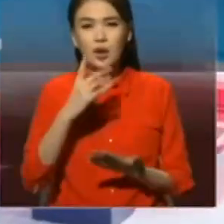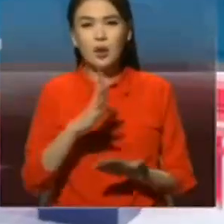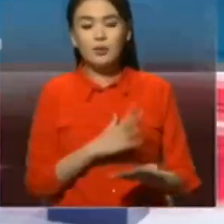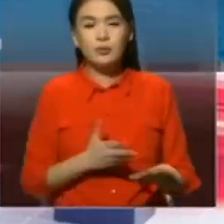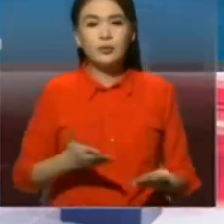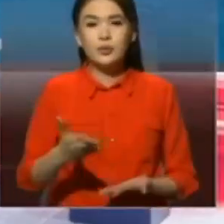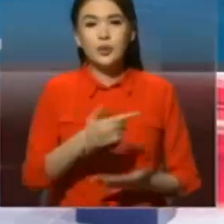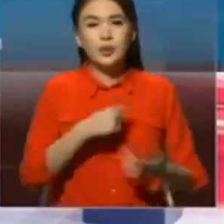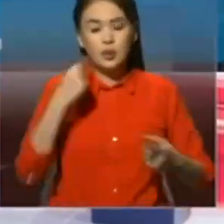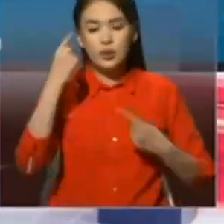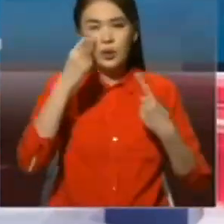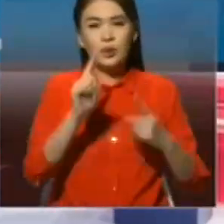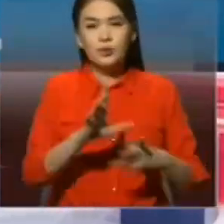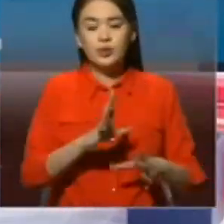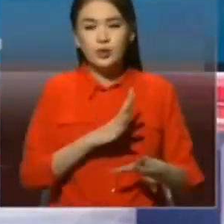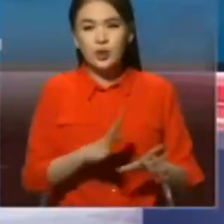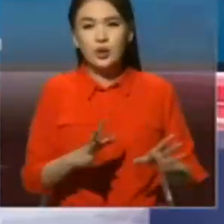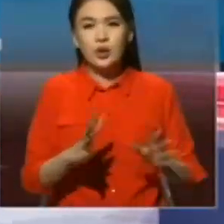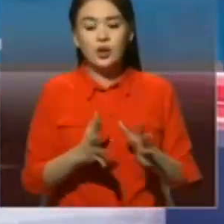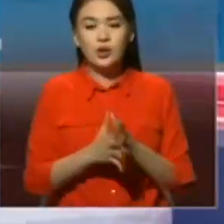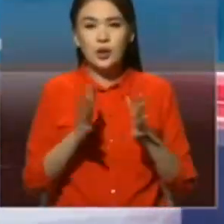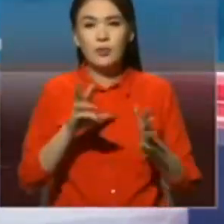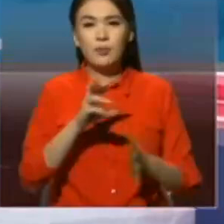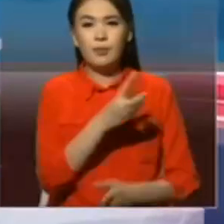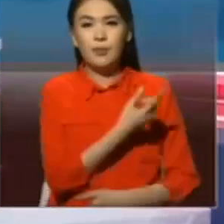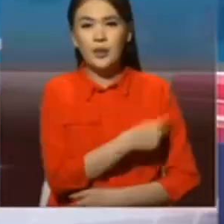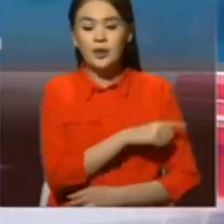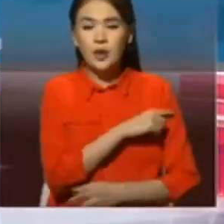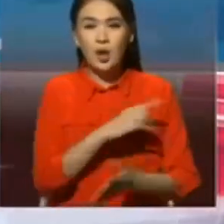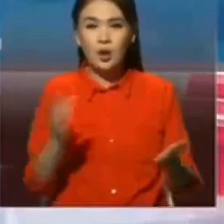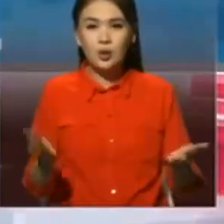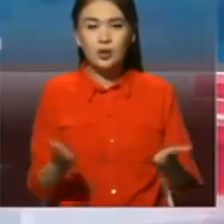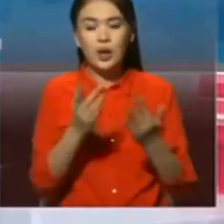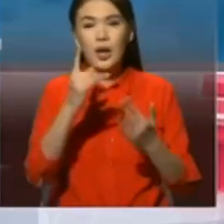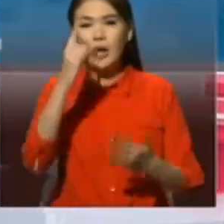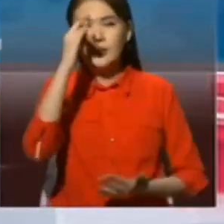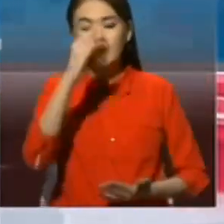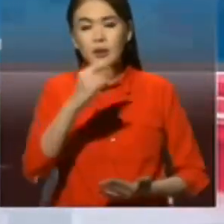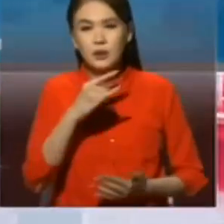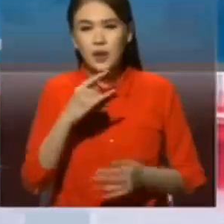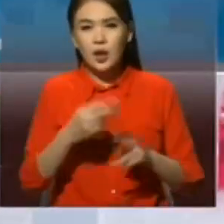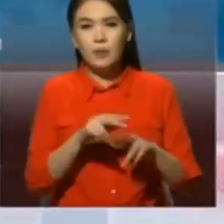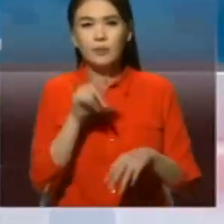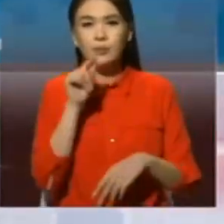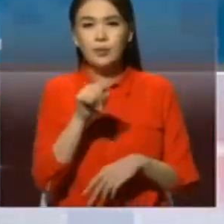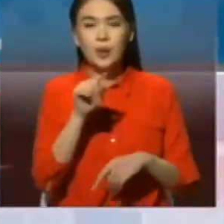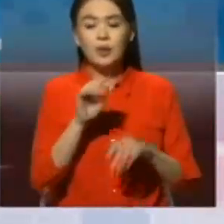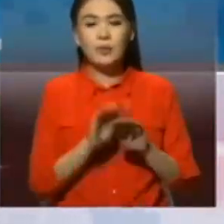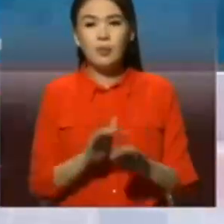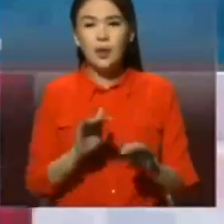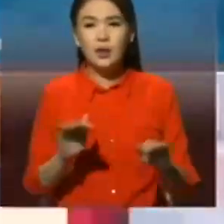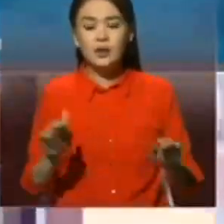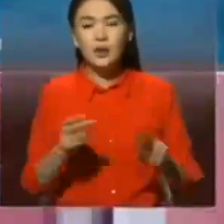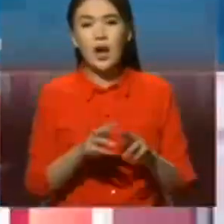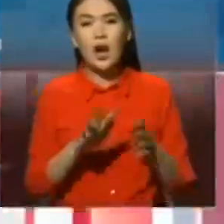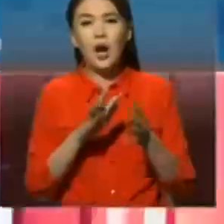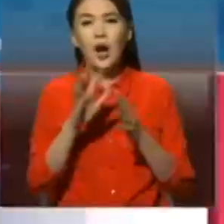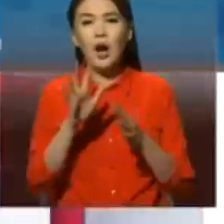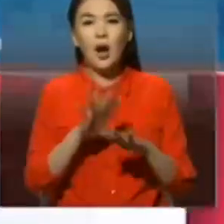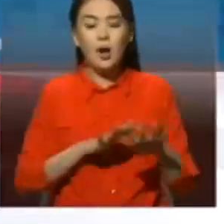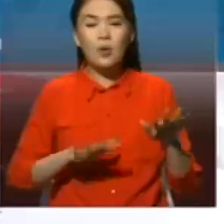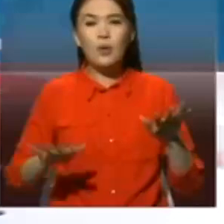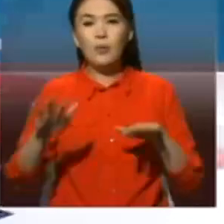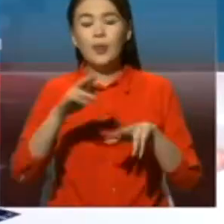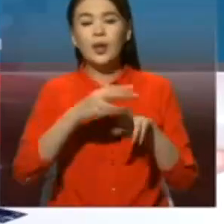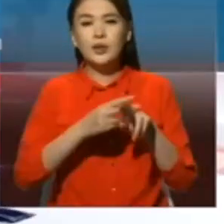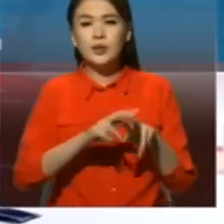Мен өзім ойлаймын, көбісі меценаттардың қолдауымен мынау қазақтану жобасында мың балады осы аумақтарды